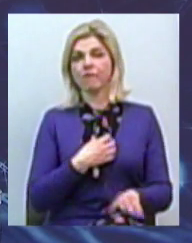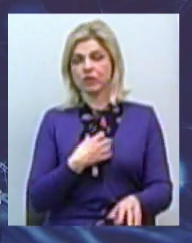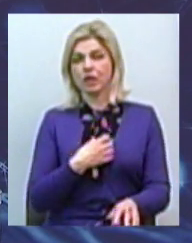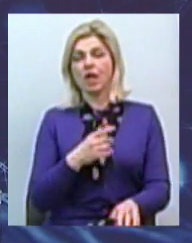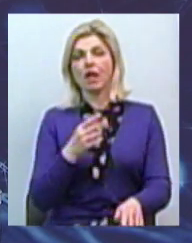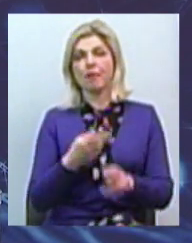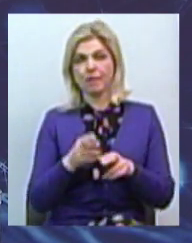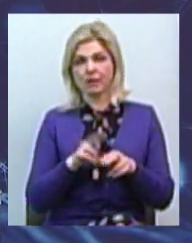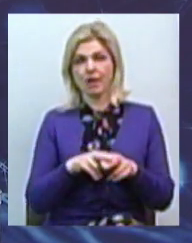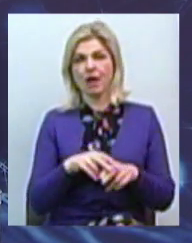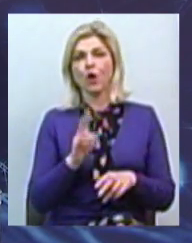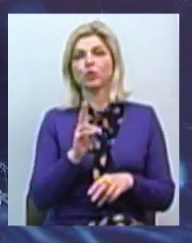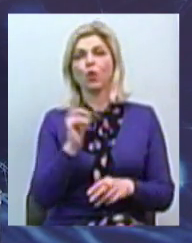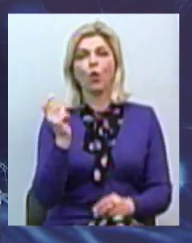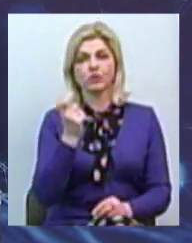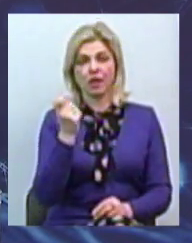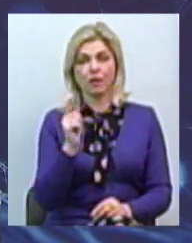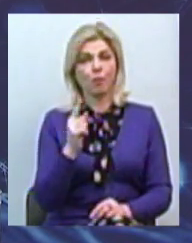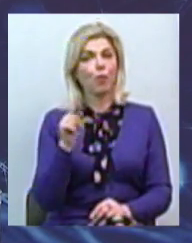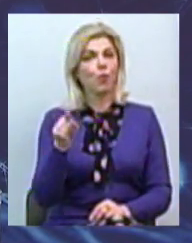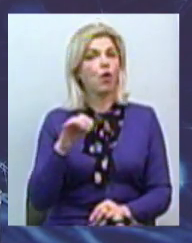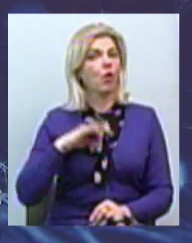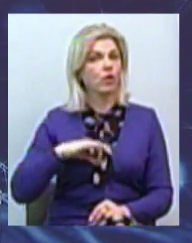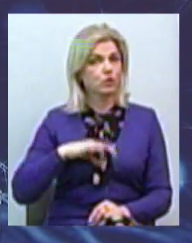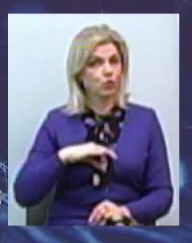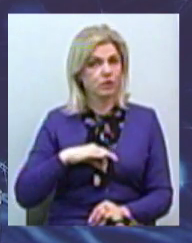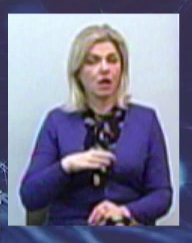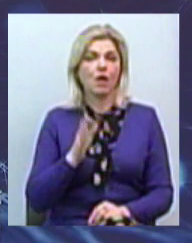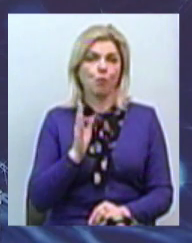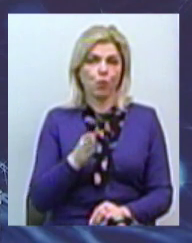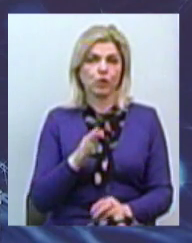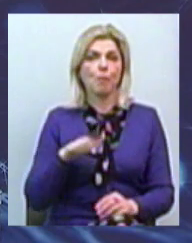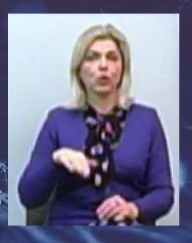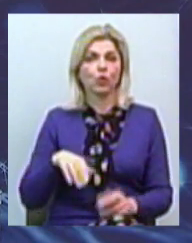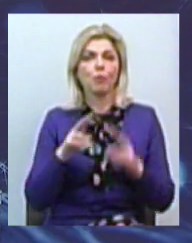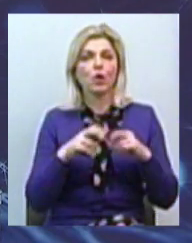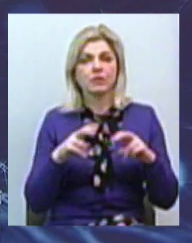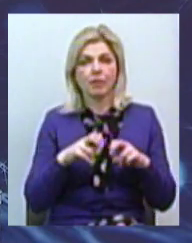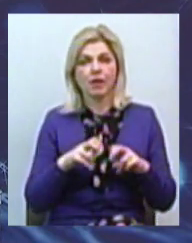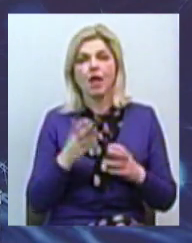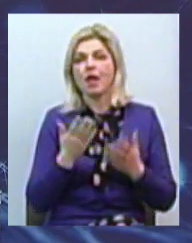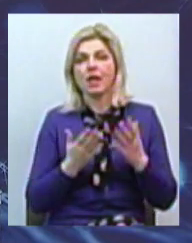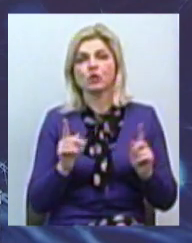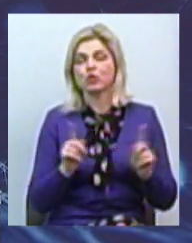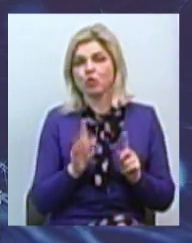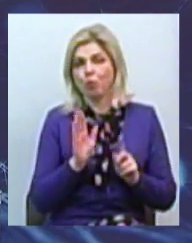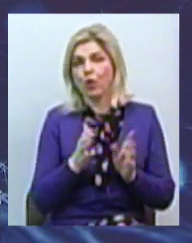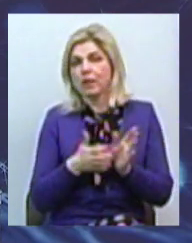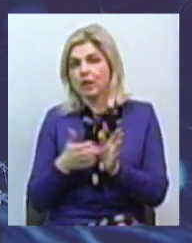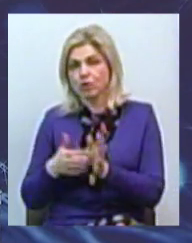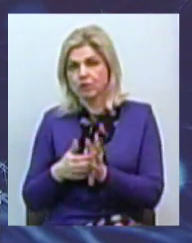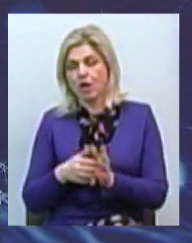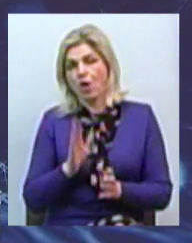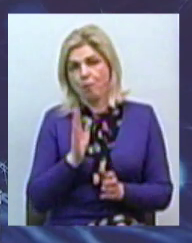балансоутримувач. Бо він і користується, бо він і потім буде розбиратися, якщо там щось не занесено, бо до нього саме